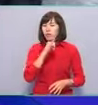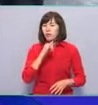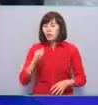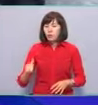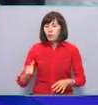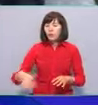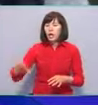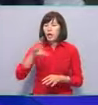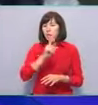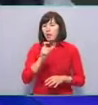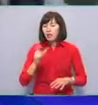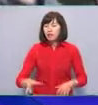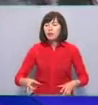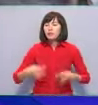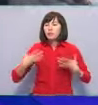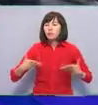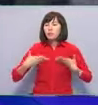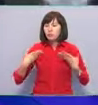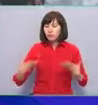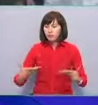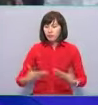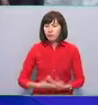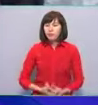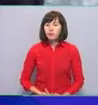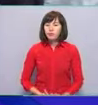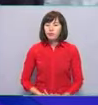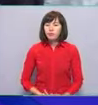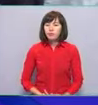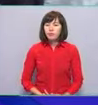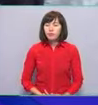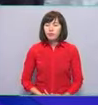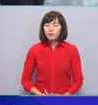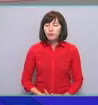түбінде. Барлық тұрғындарды қала күні мерекесімен шын жүректен құттықтаймын.